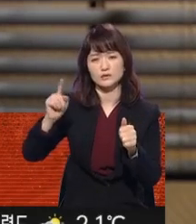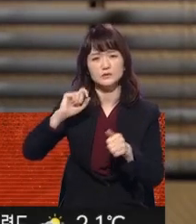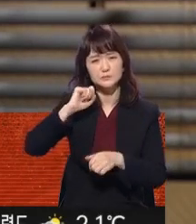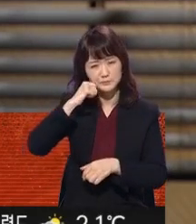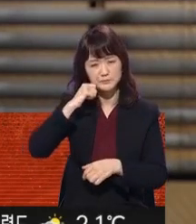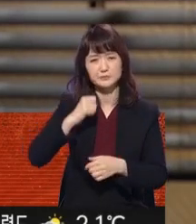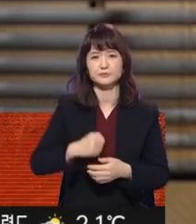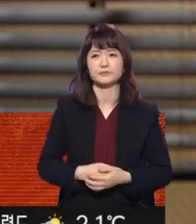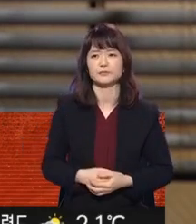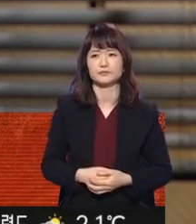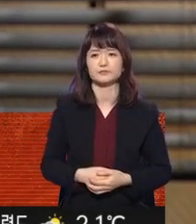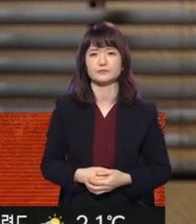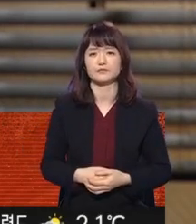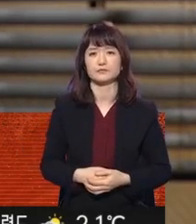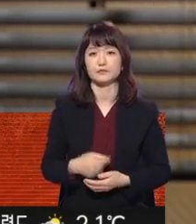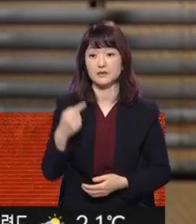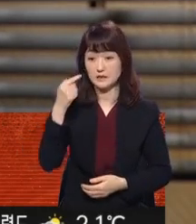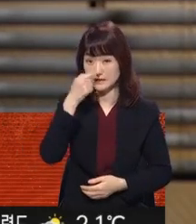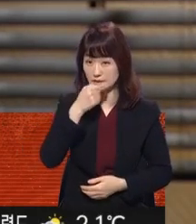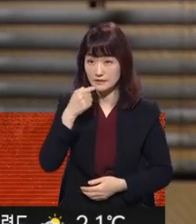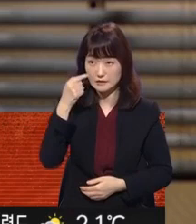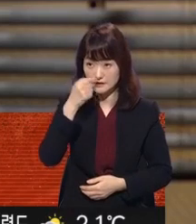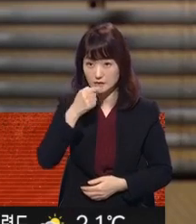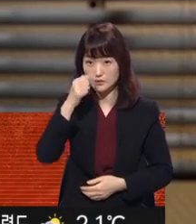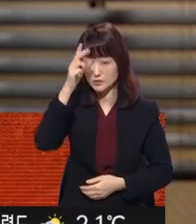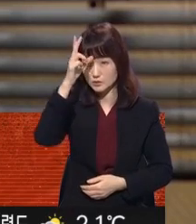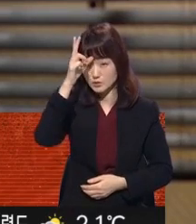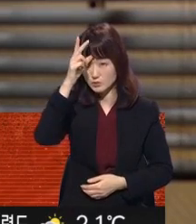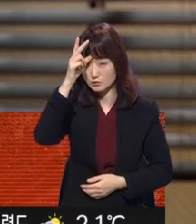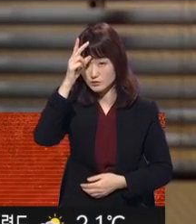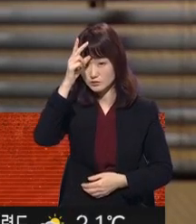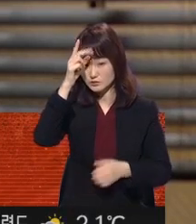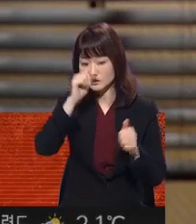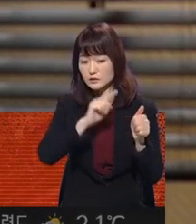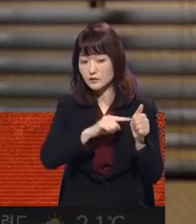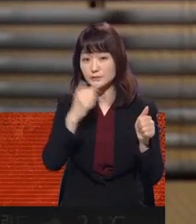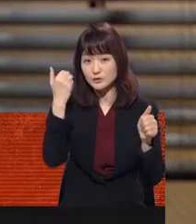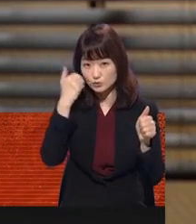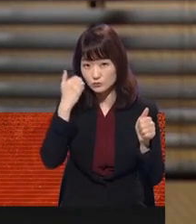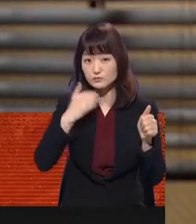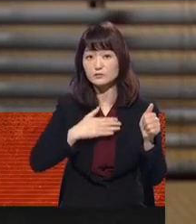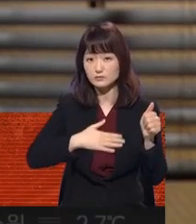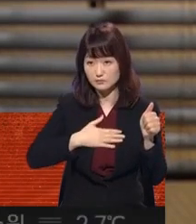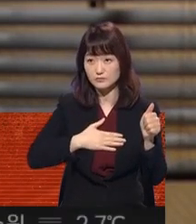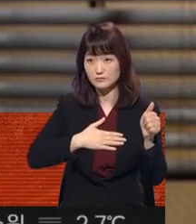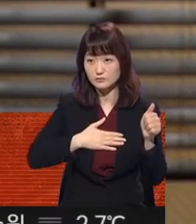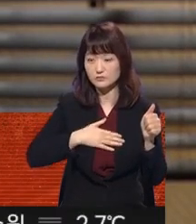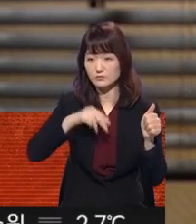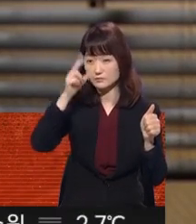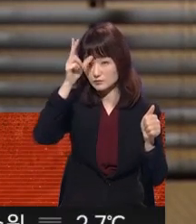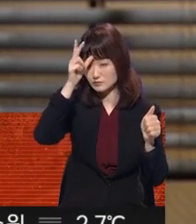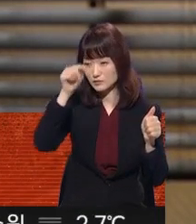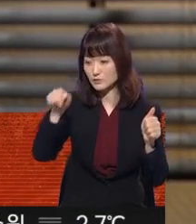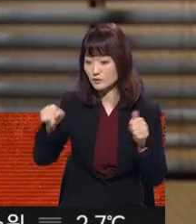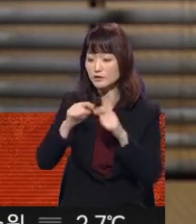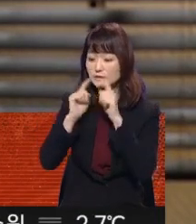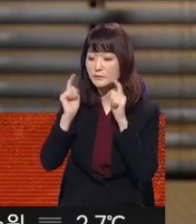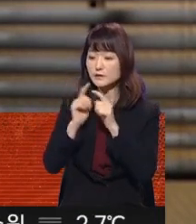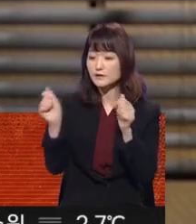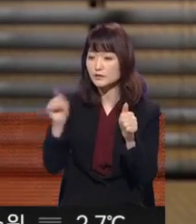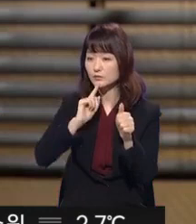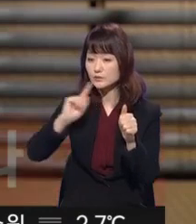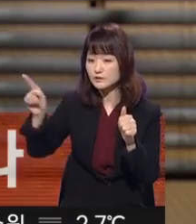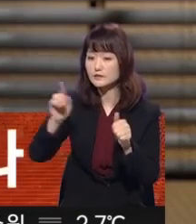하는데 물론 뭐 이론적으로는 경찰에서는 인적 사항을 가지고 있는 것 같습니다 그럼 경찰에 나중에 이제 민사소송제